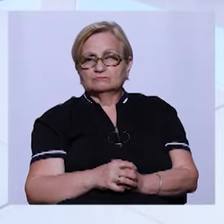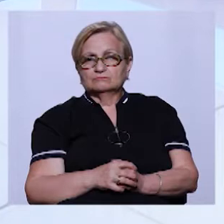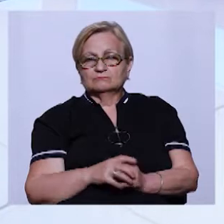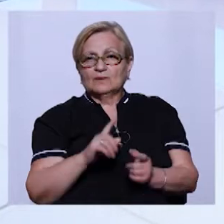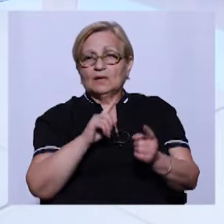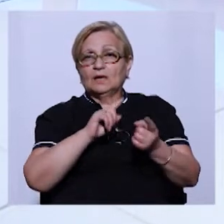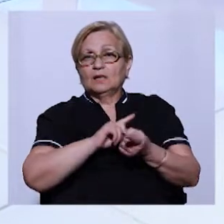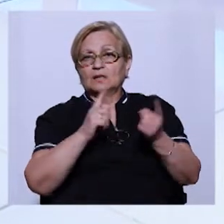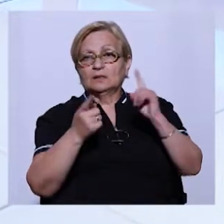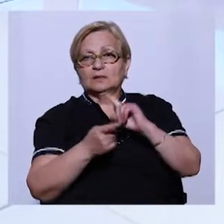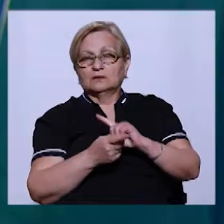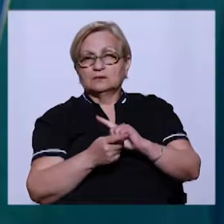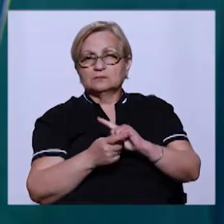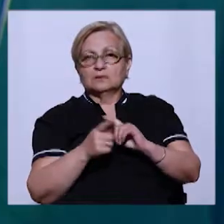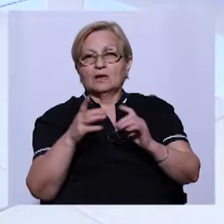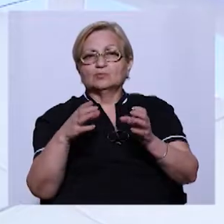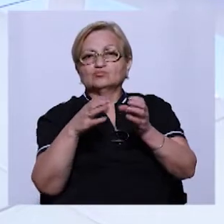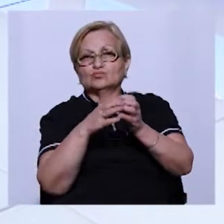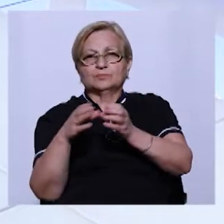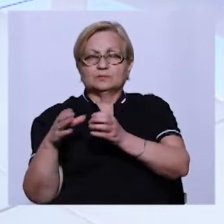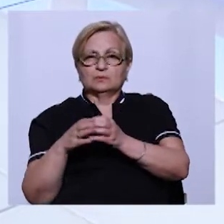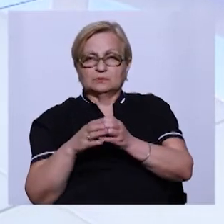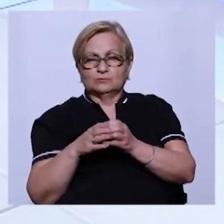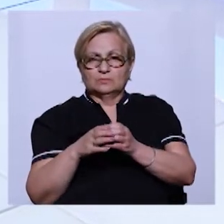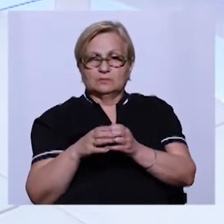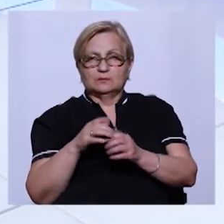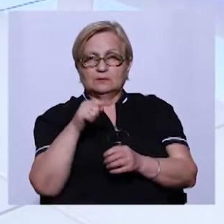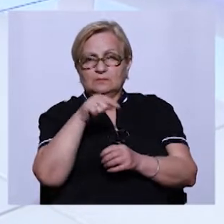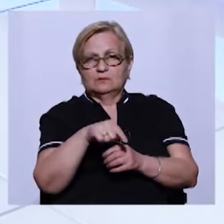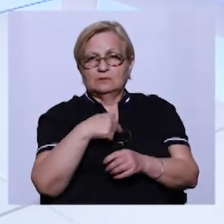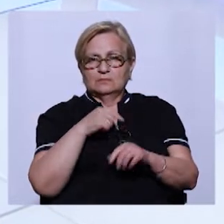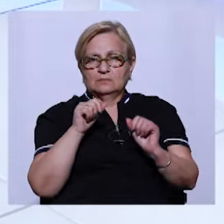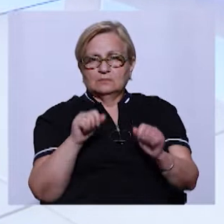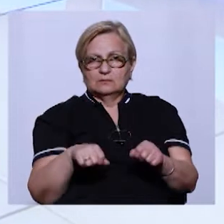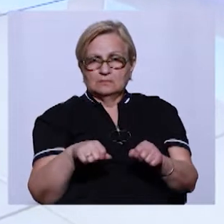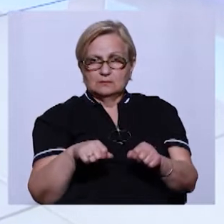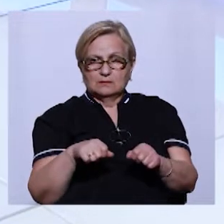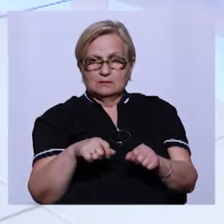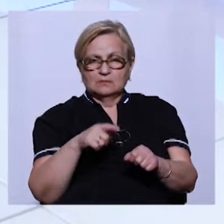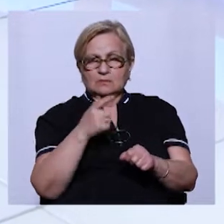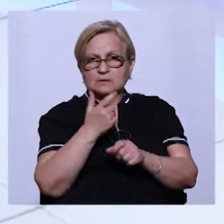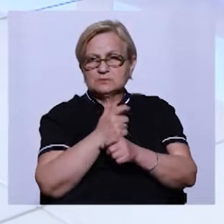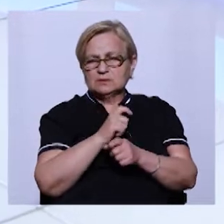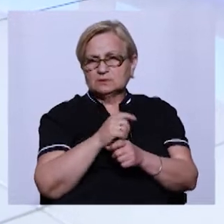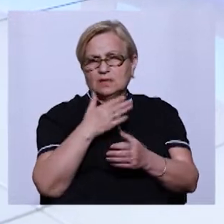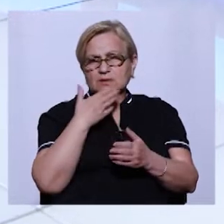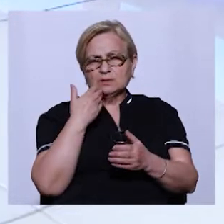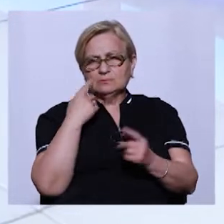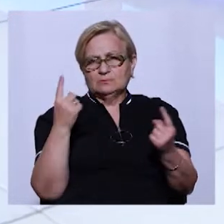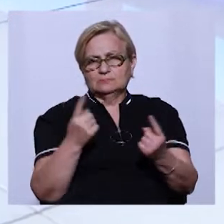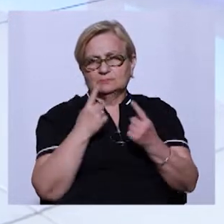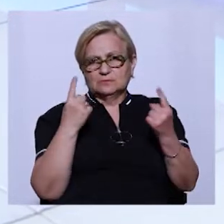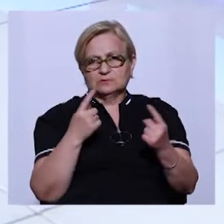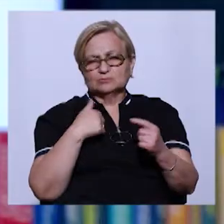გადანაცვლებადობა, ჯუბტებადობა. შემიძლია აქაც შემდეგ გადავარასო როგორც ვსურს. ეს არის ძალიან მარტივი და პრაქტიკაში